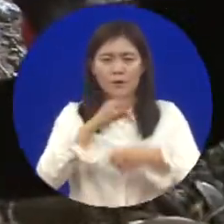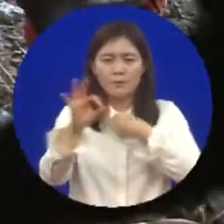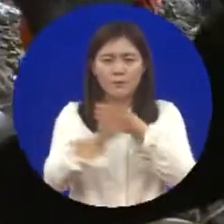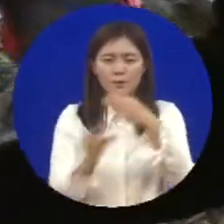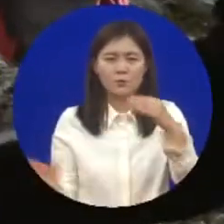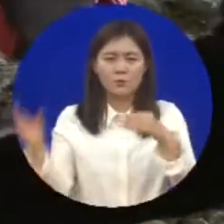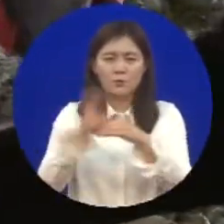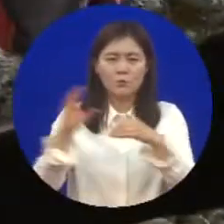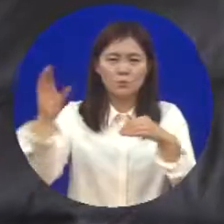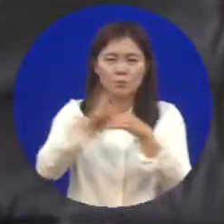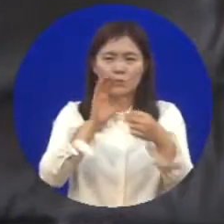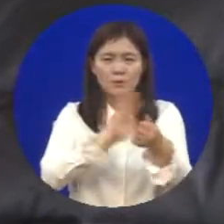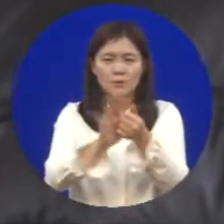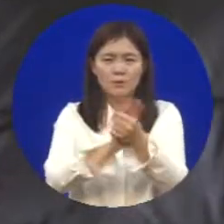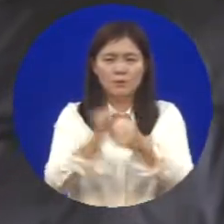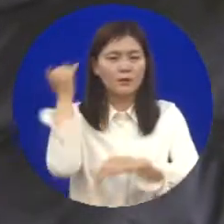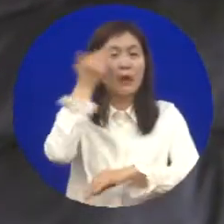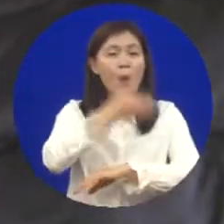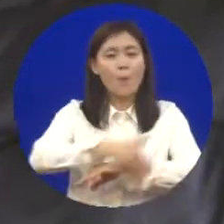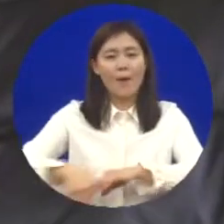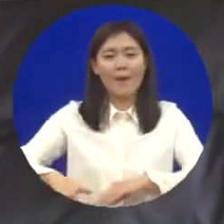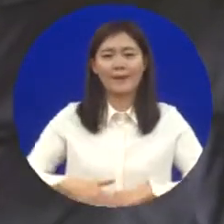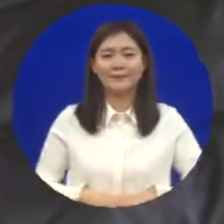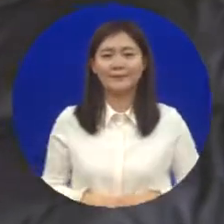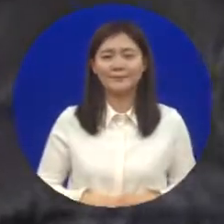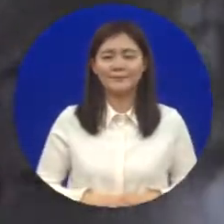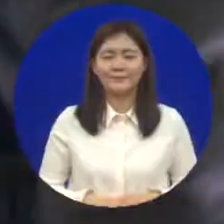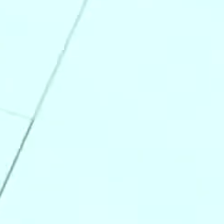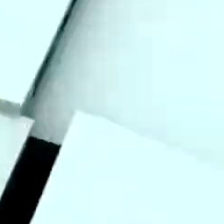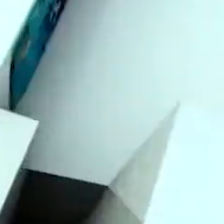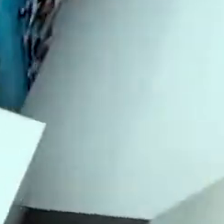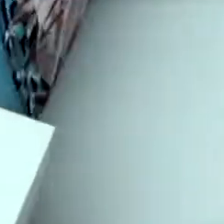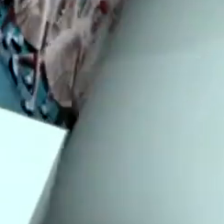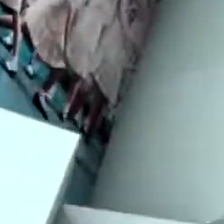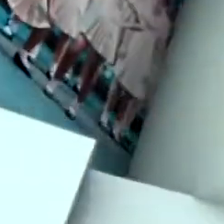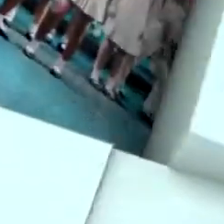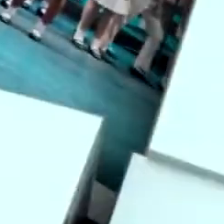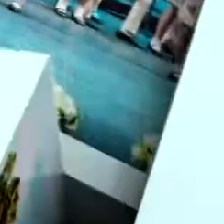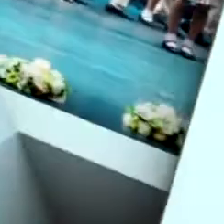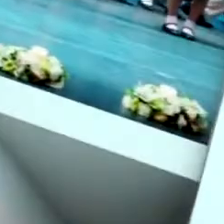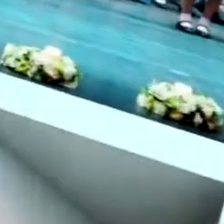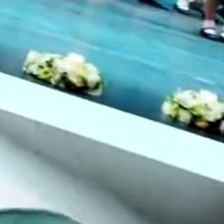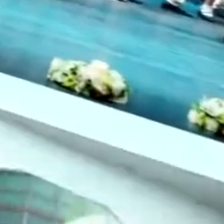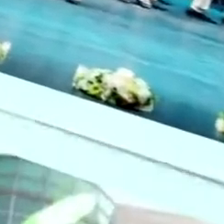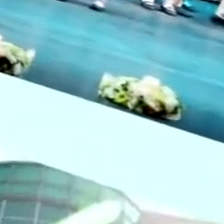곳은 보수 보강을 철저히 하도록 할 방침입니다.